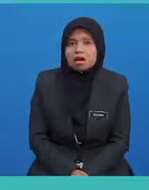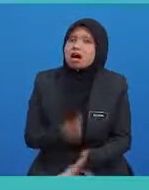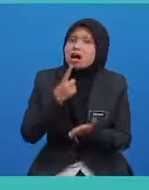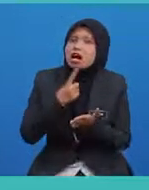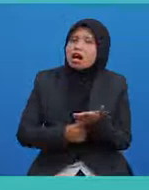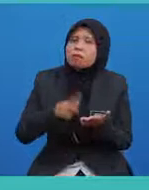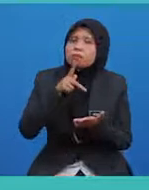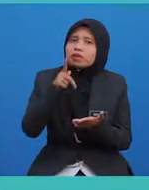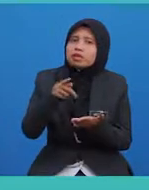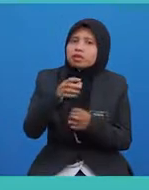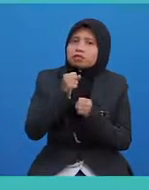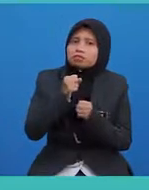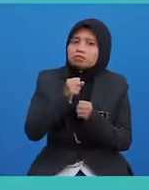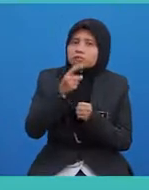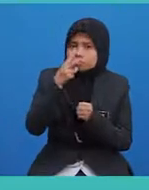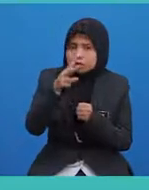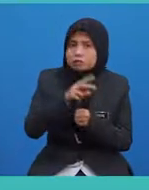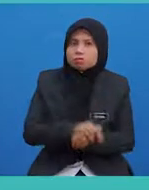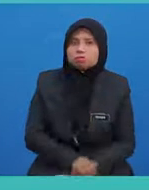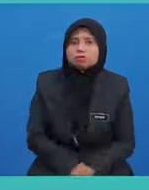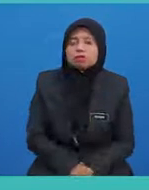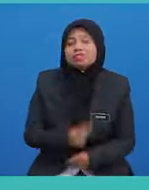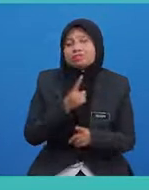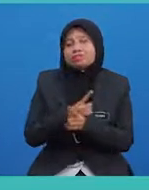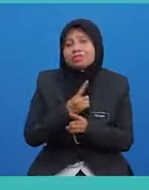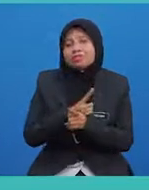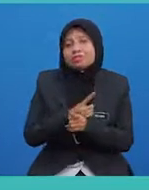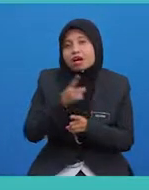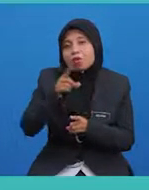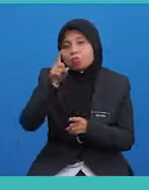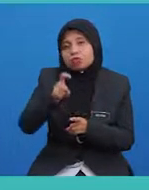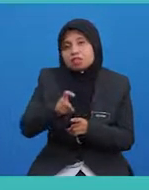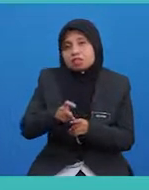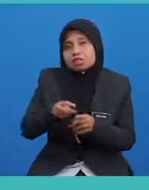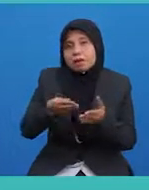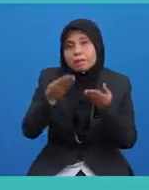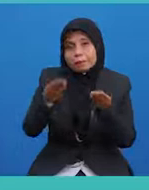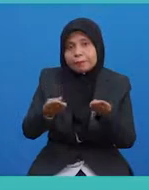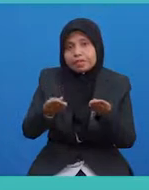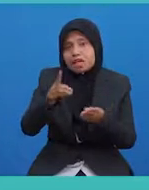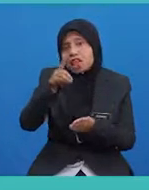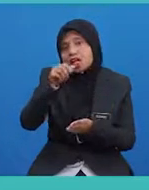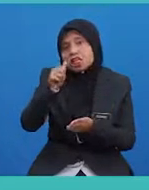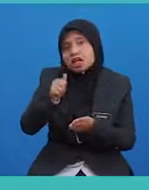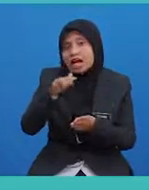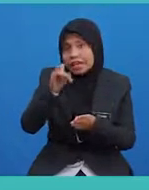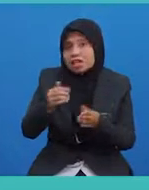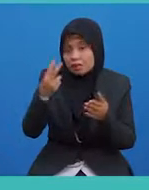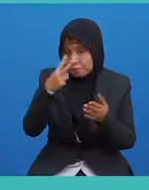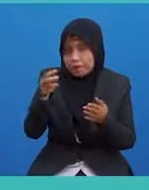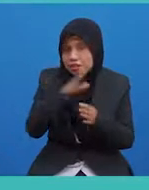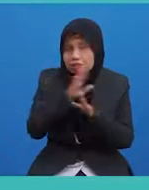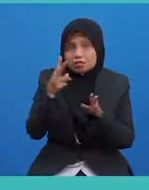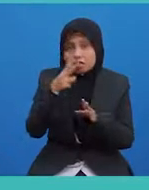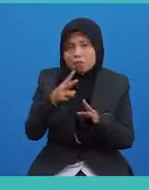Apakah yang dapat kamu simpulkan? Betul, kamu mesti memberikan data tersurat dan tersirat